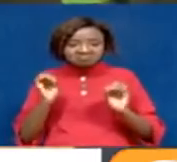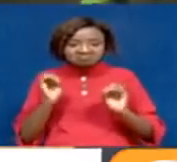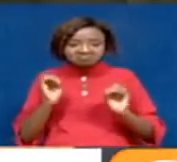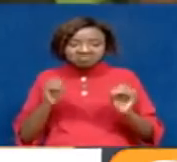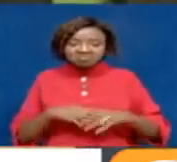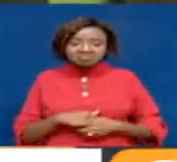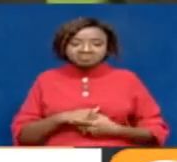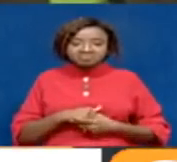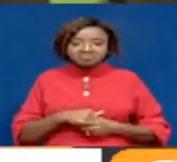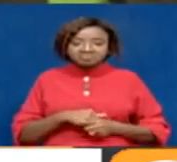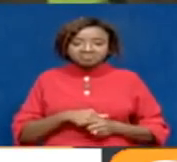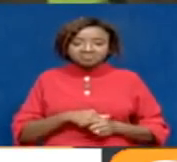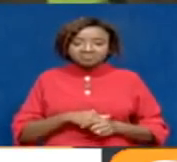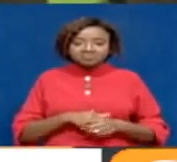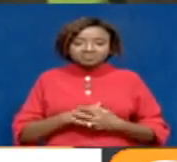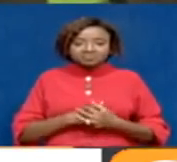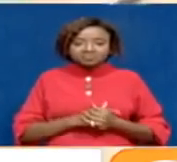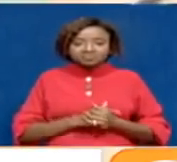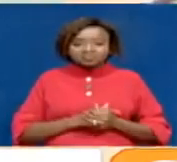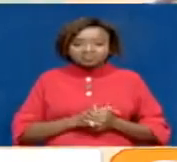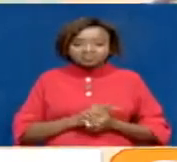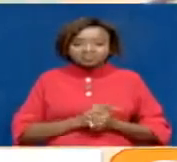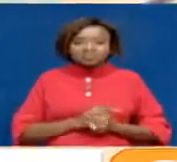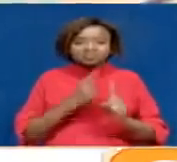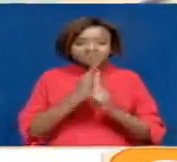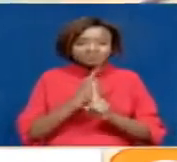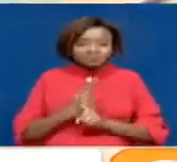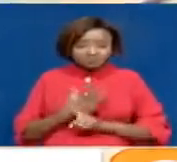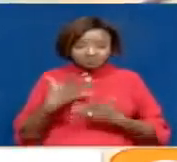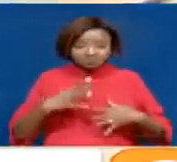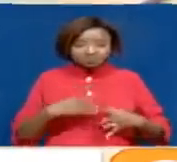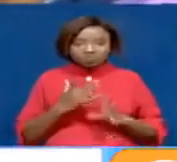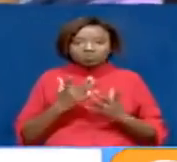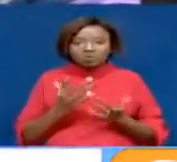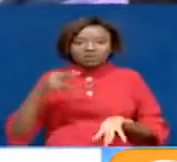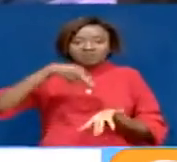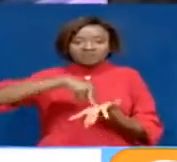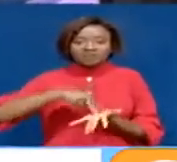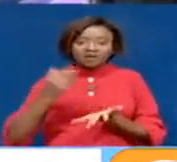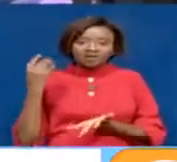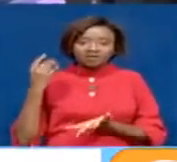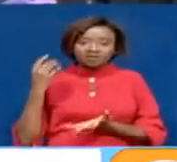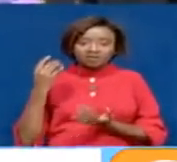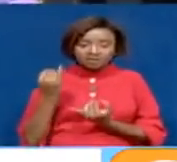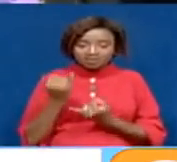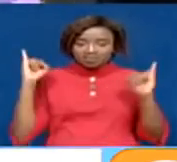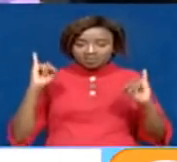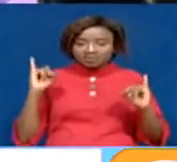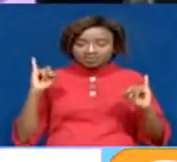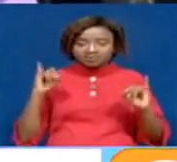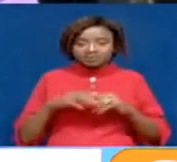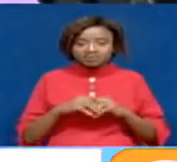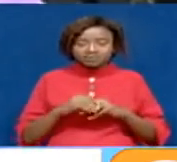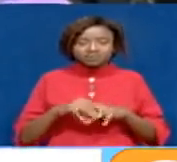nomination. Baadhi wakiwa na sababu moja au nyingine ya kutojiunga na vyama vya kisiasa. First I had thought of parties, but then realized